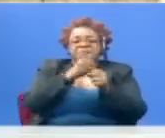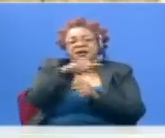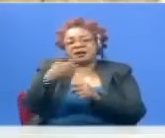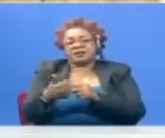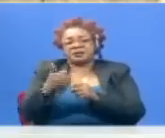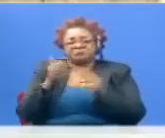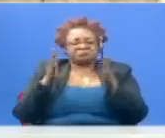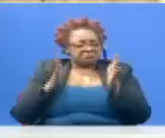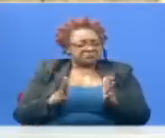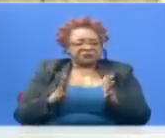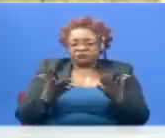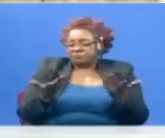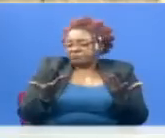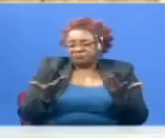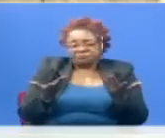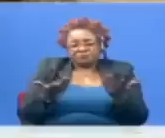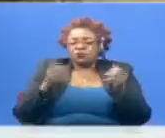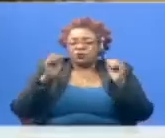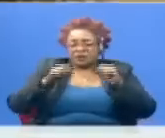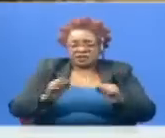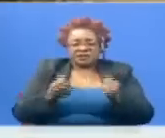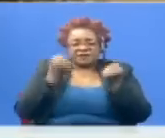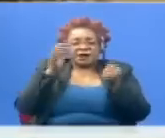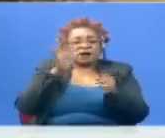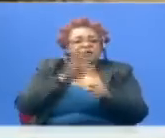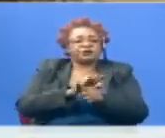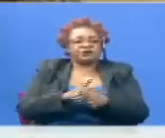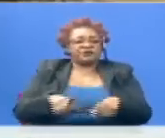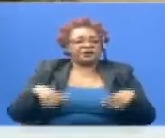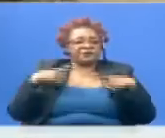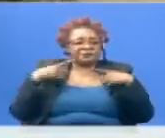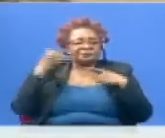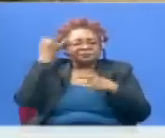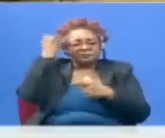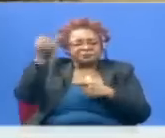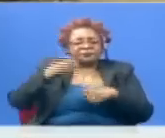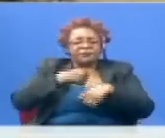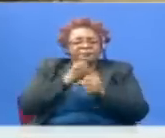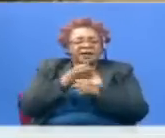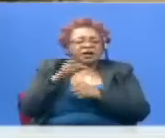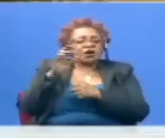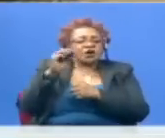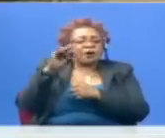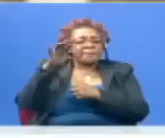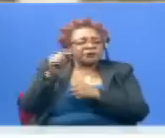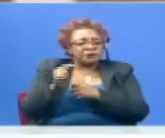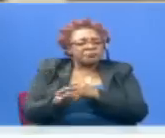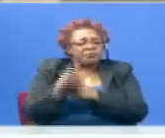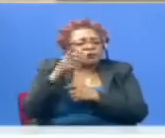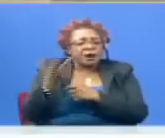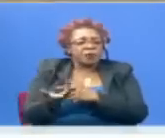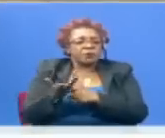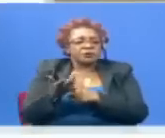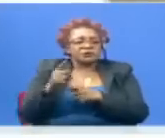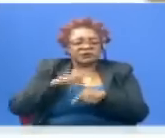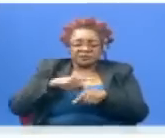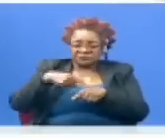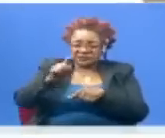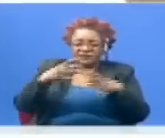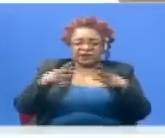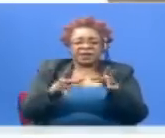this is something that will save a lot of lives. Wazo la kutengeneza roboti hii lilimjia David alipokuwa darasa la